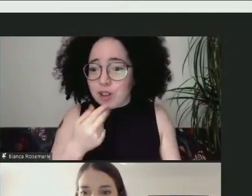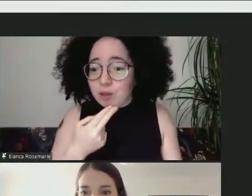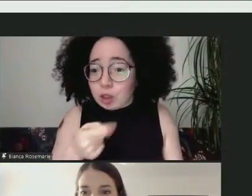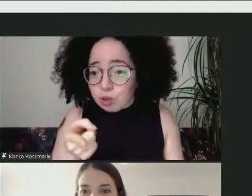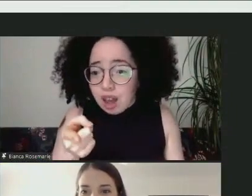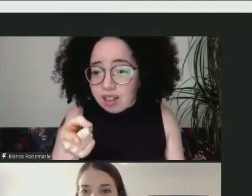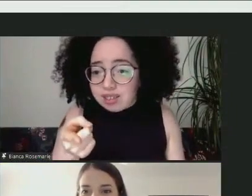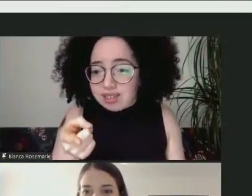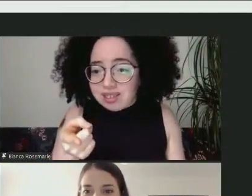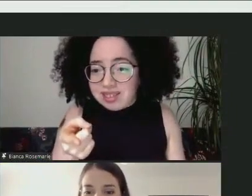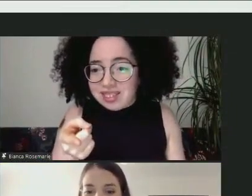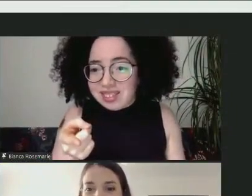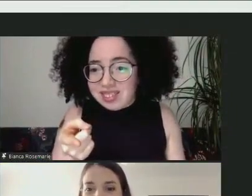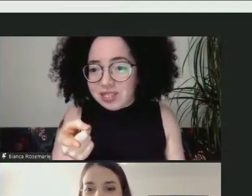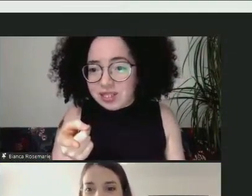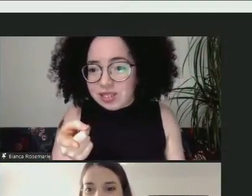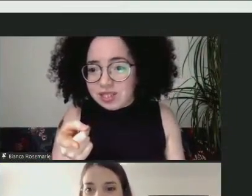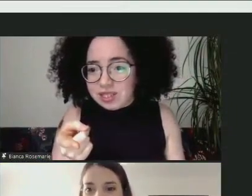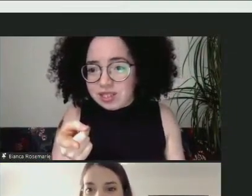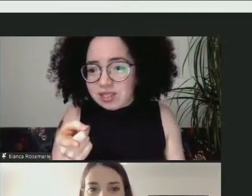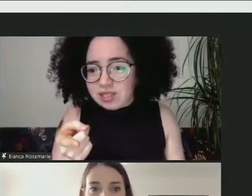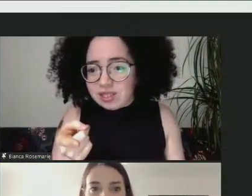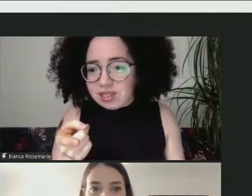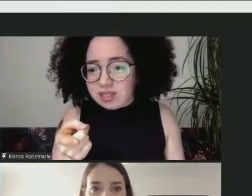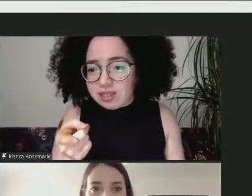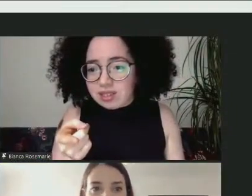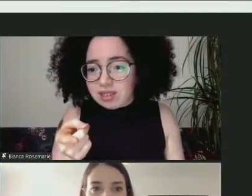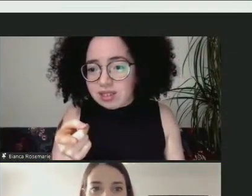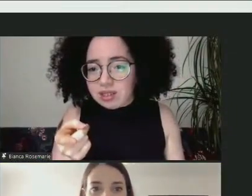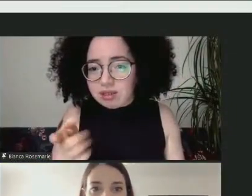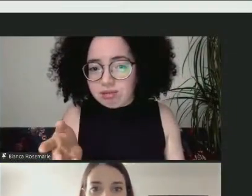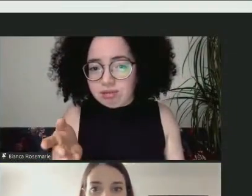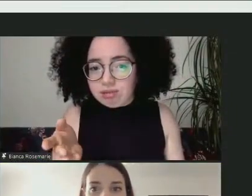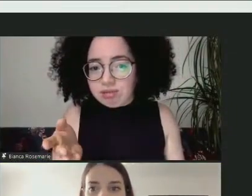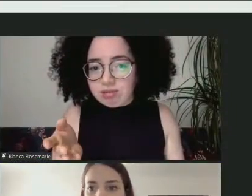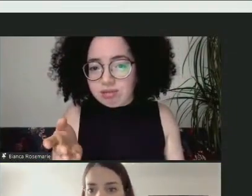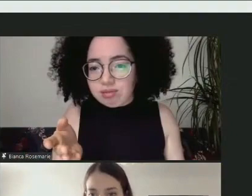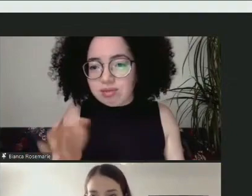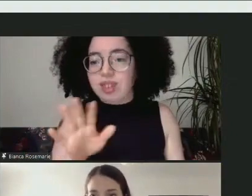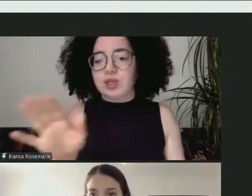Sorry. Magst du was? Magst du?